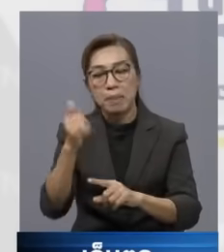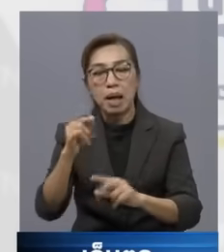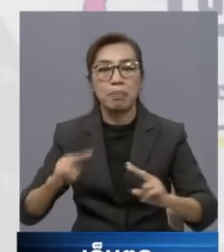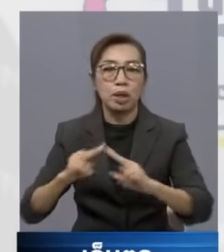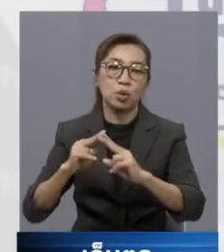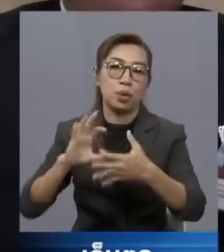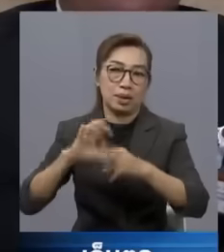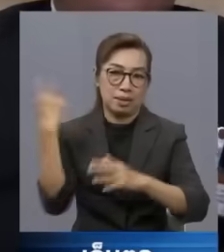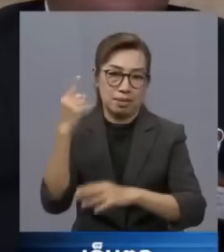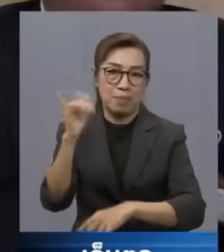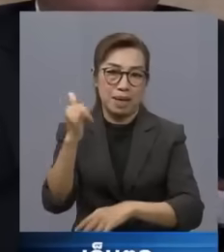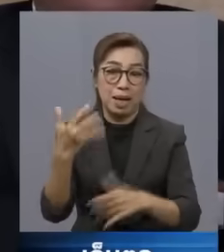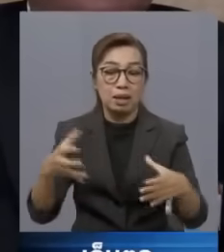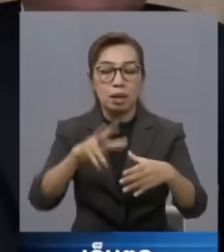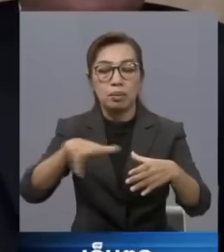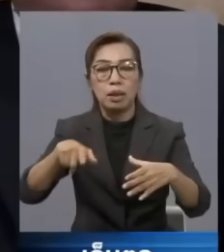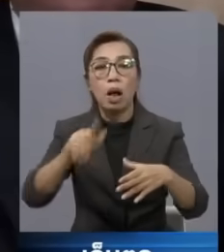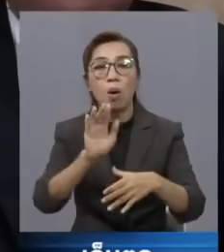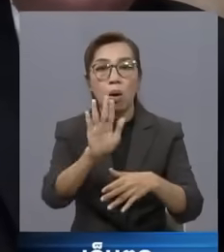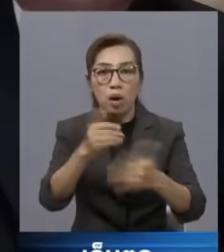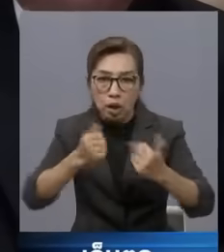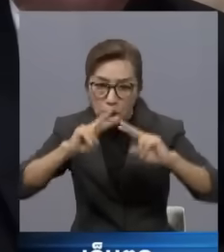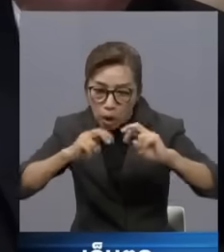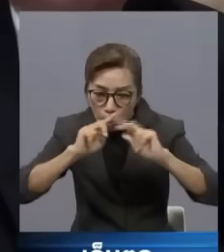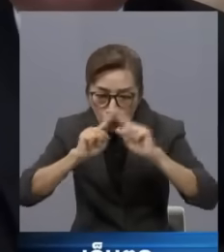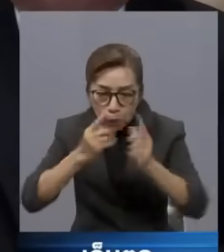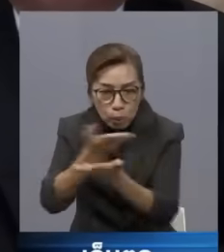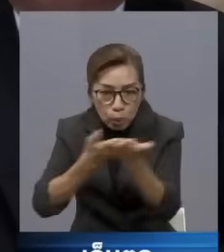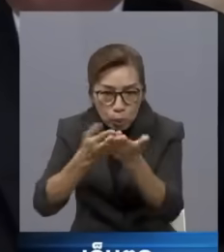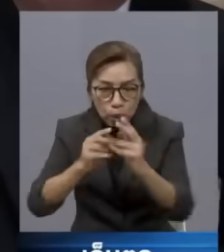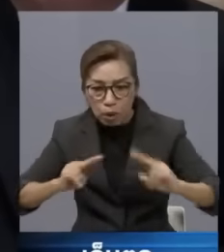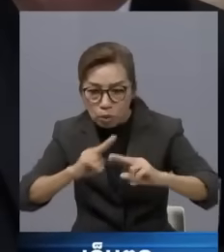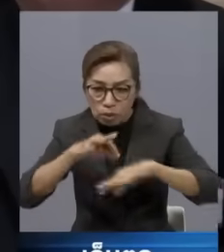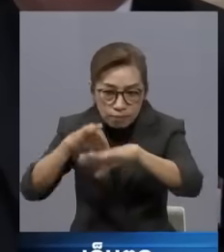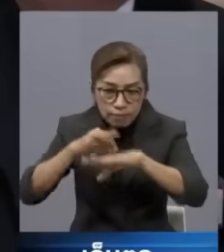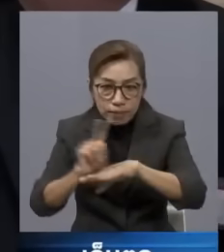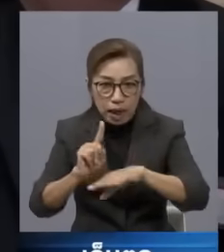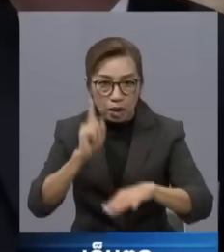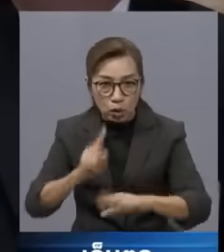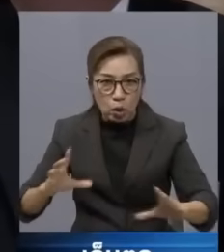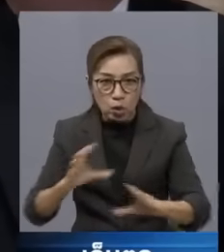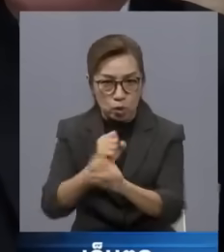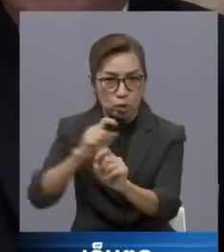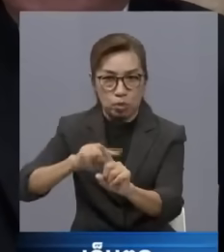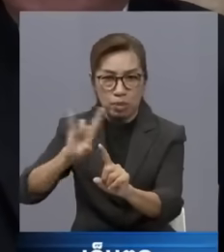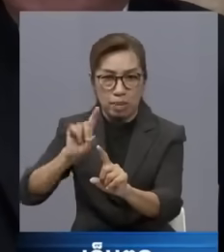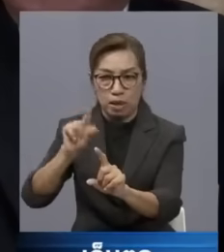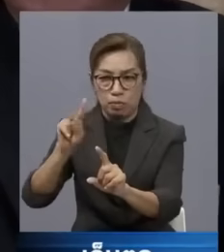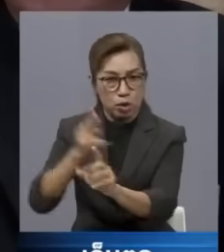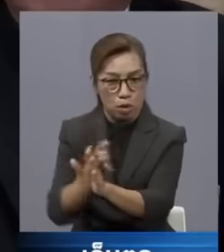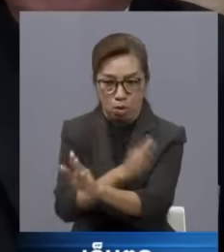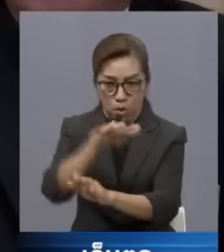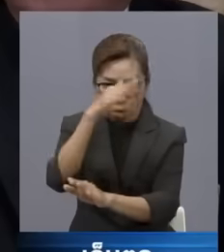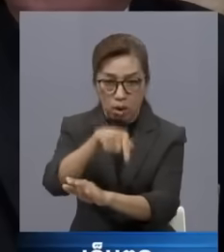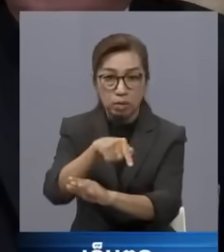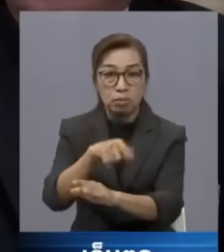ความคืบหน้าการจัดตั้งรัฐบาลเพื่อไทยที่กำลังอยู่ในโหมดของการต่อรองเก้าอี้ซึ่งผู้มีอำนาจต้องสรุปให้จบก่อน 22สิงหาคมไม่